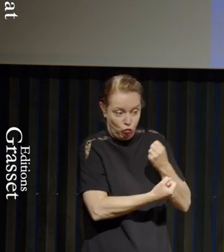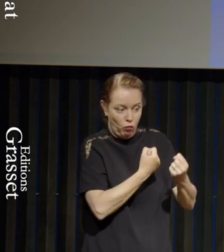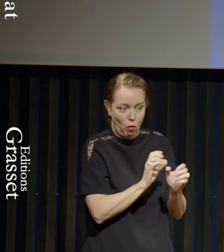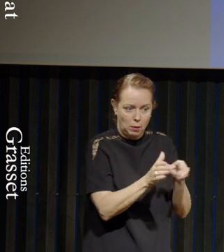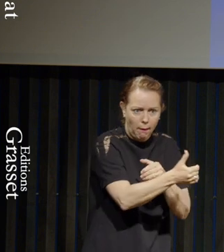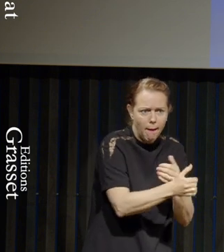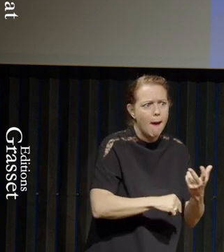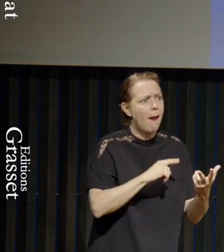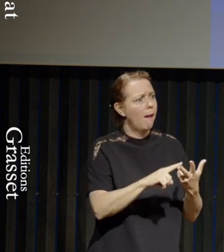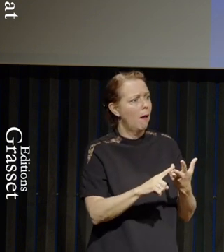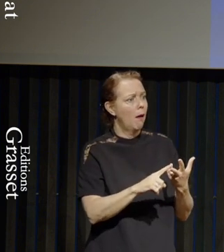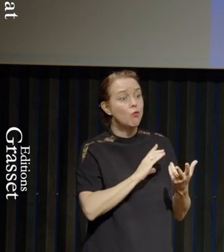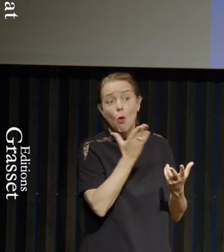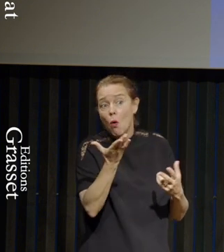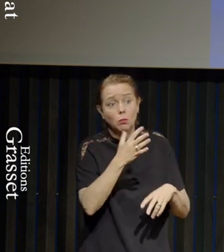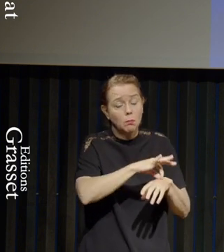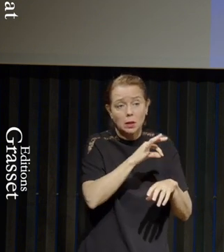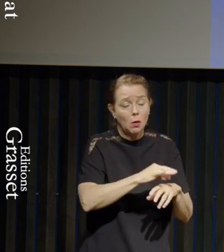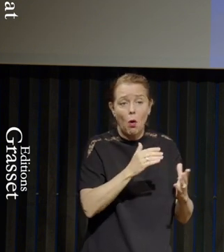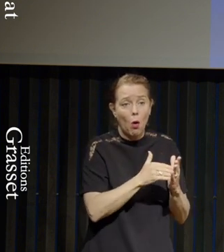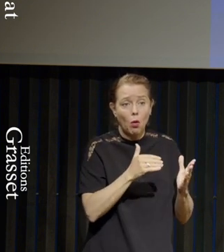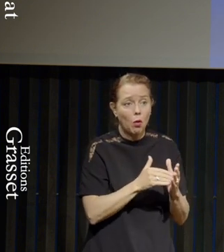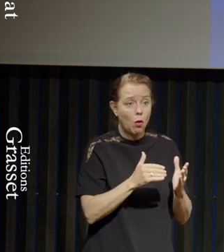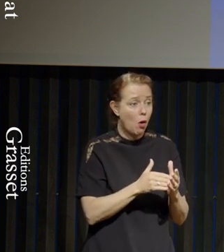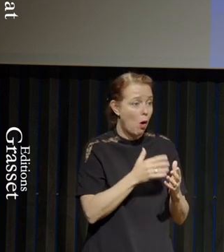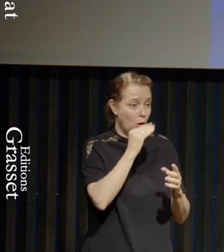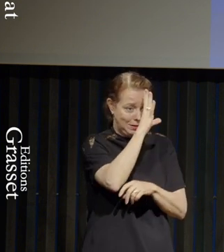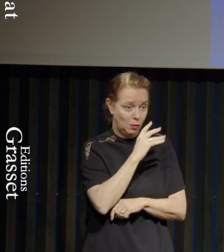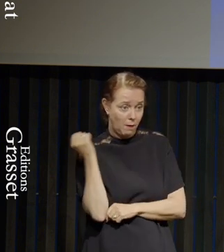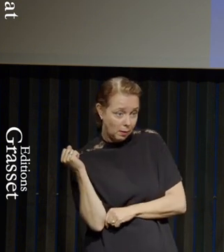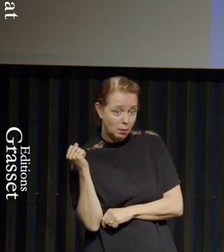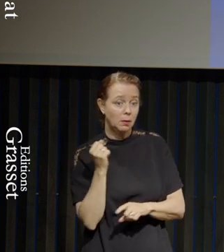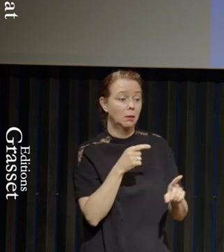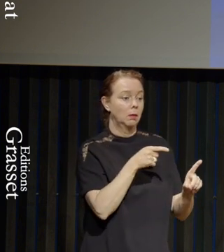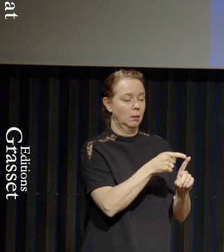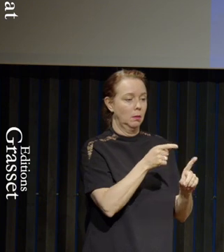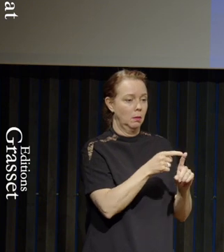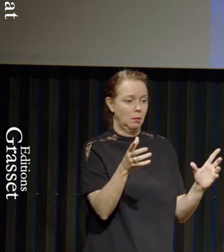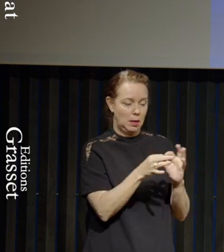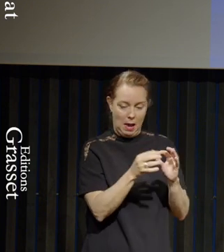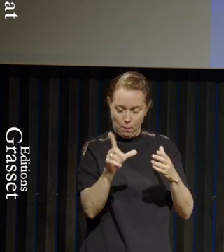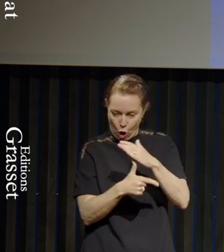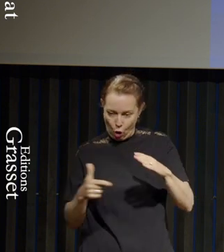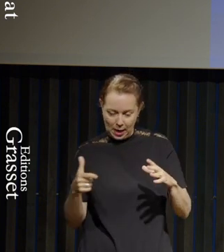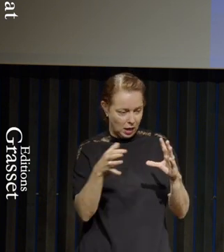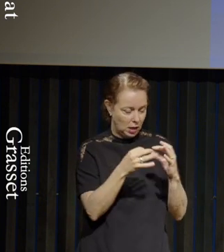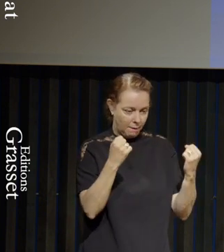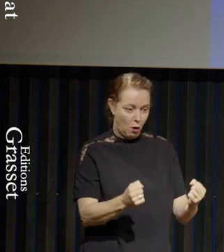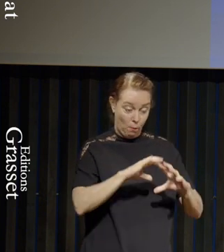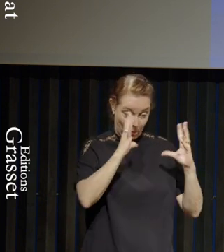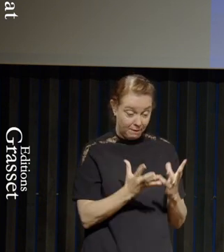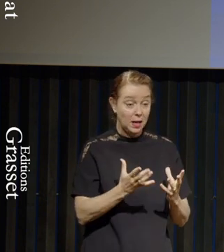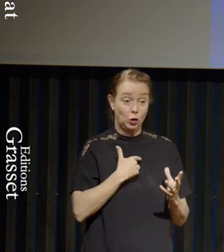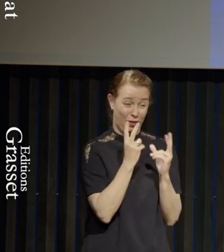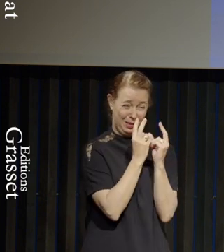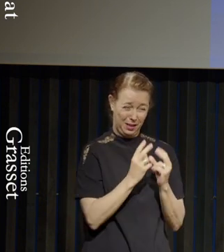souffrances, et puis encore tel autre souffrant de schizophrénie et ayant ce rapport bien particulier au langage. Et tout psychiatre vous